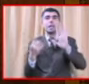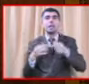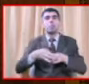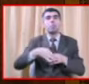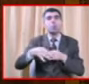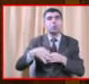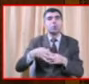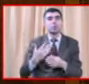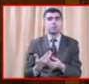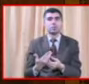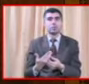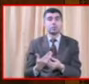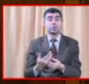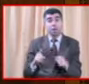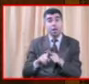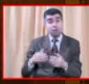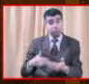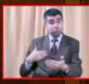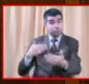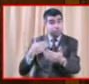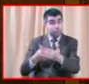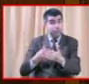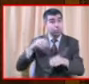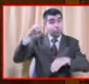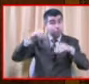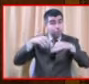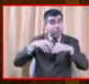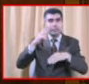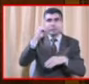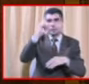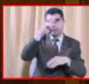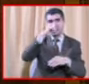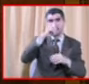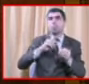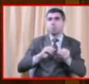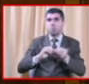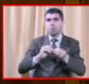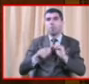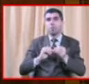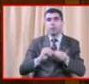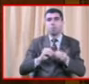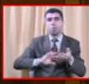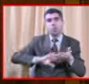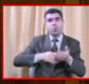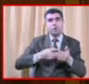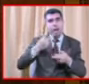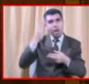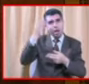نوفمبر. إذن هذه التساقطات كانت مهمة جدا، ومن طبيعة الحال